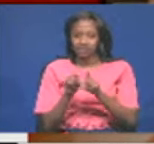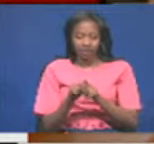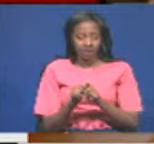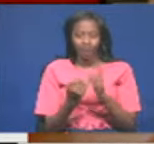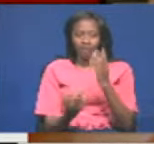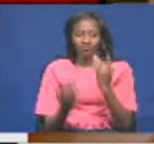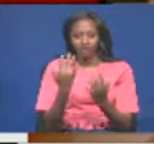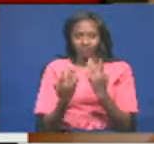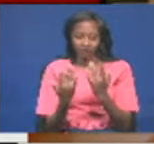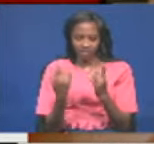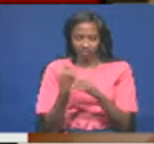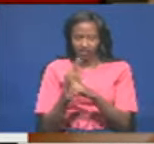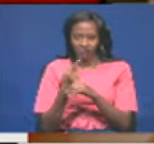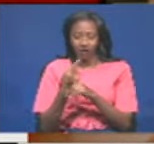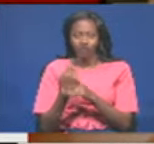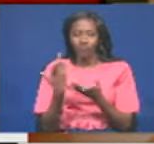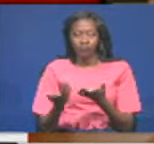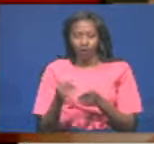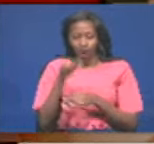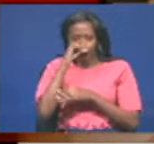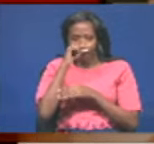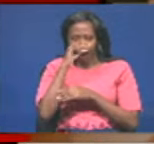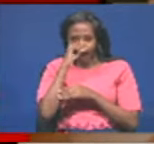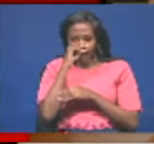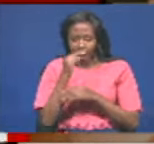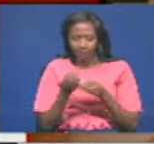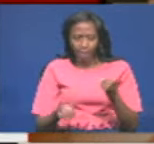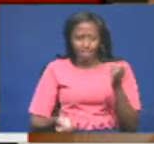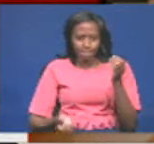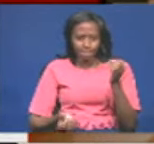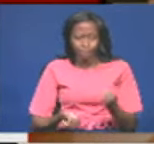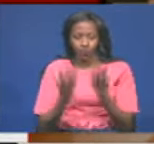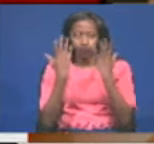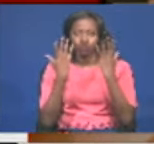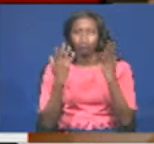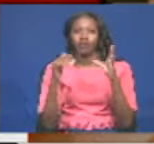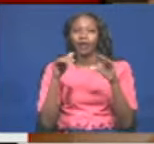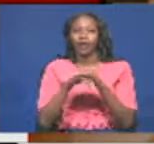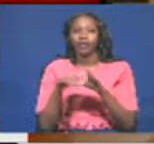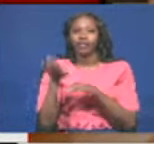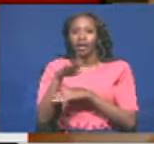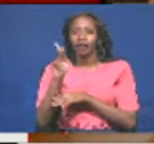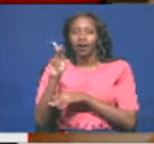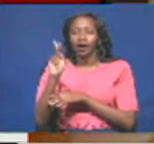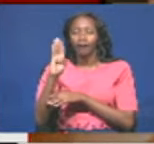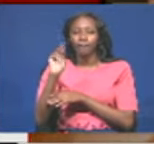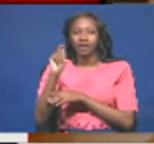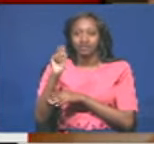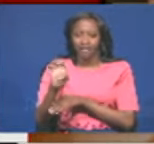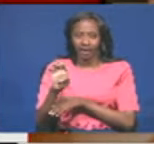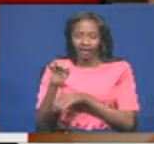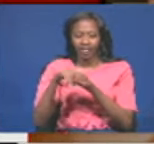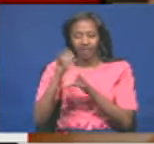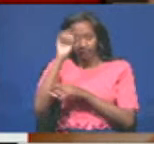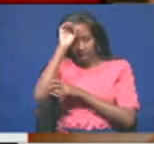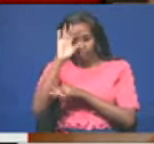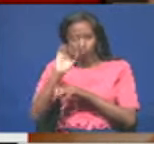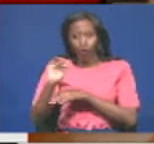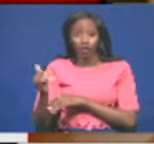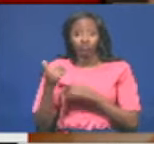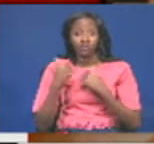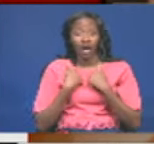kujazia gesi mitungi kulipuka katika kijiji cha Kanyariri, eneo bunge la Kabete, kaunti ya Kiambu. Kamanda wa polisi katika kaunti